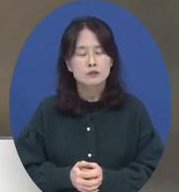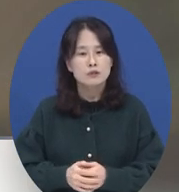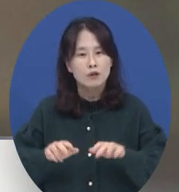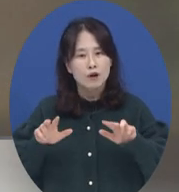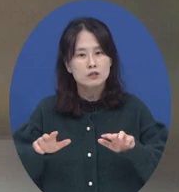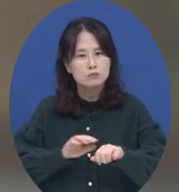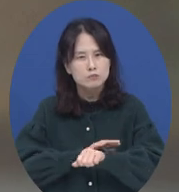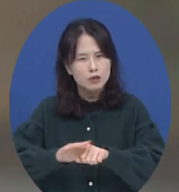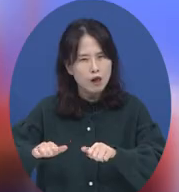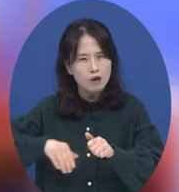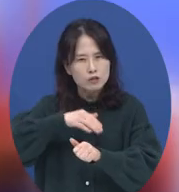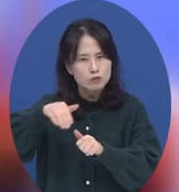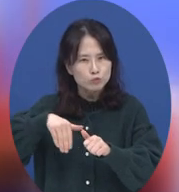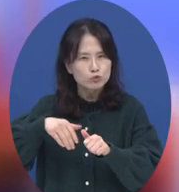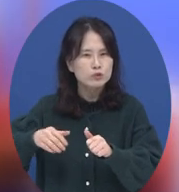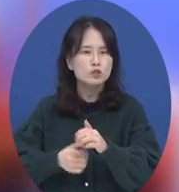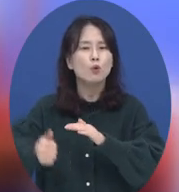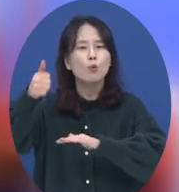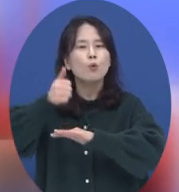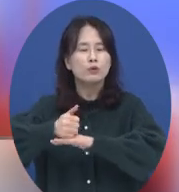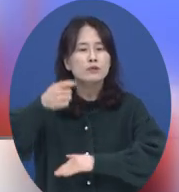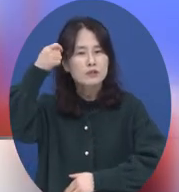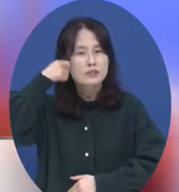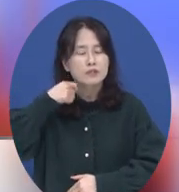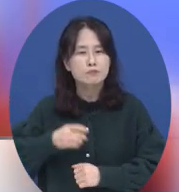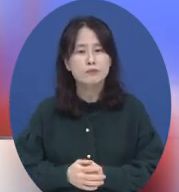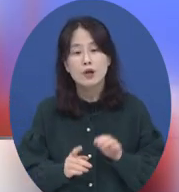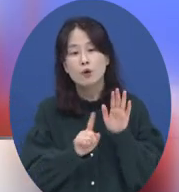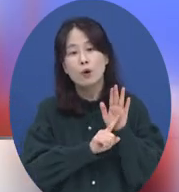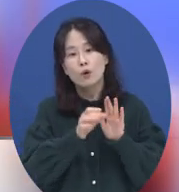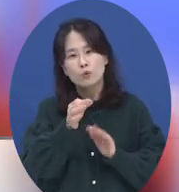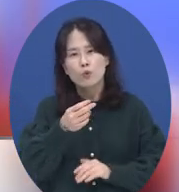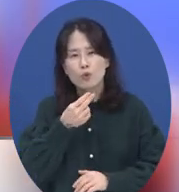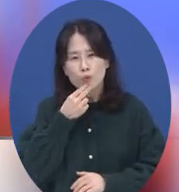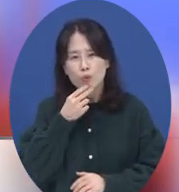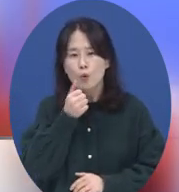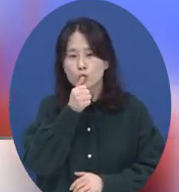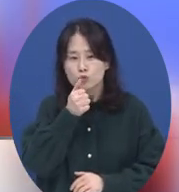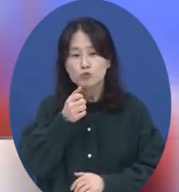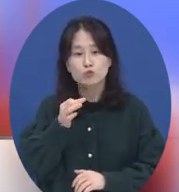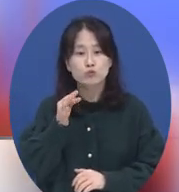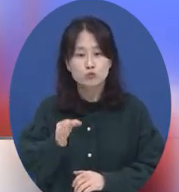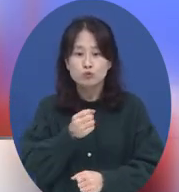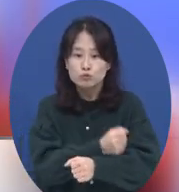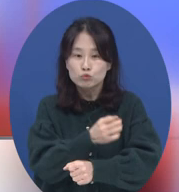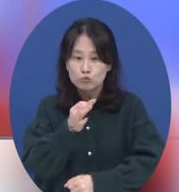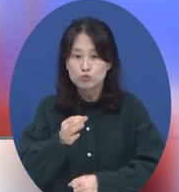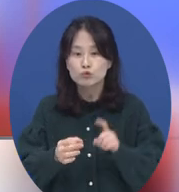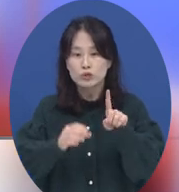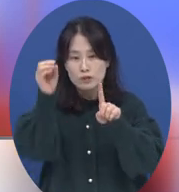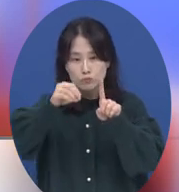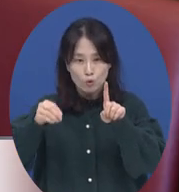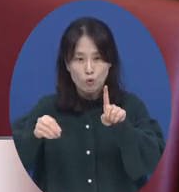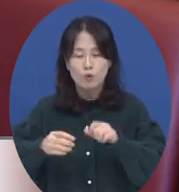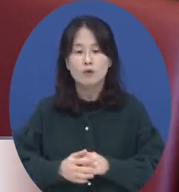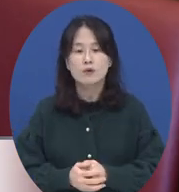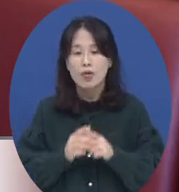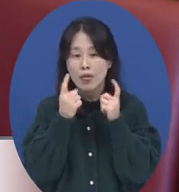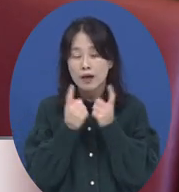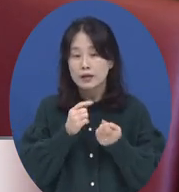안착에 성공했다는 평가가 나옵니다. 광고비가 없고 중개 수수료는 현재 1%.